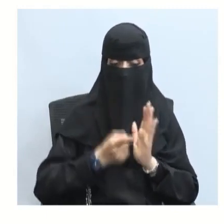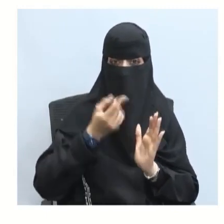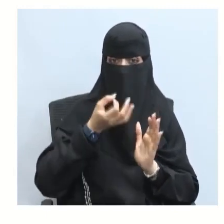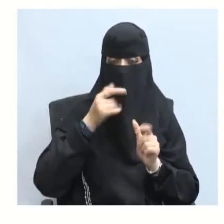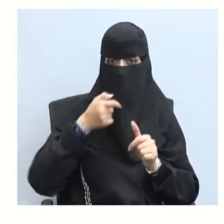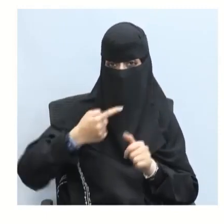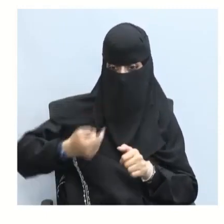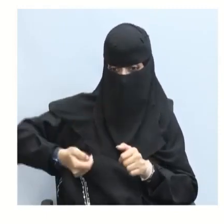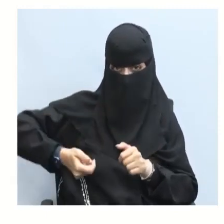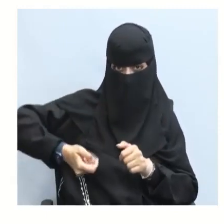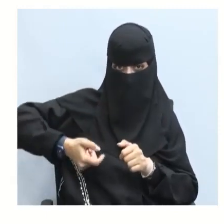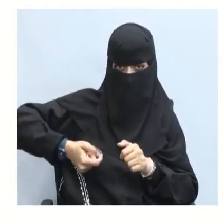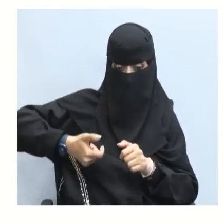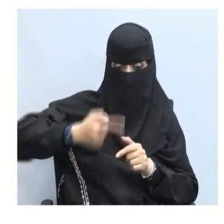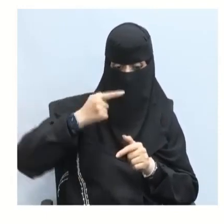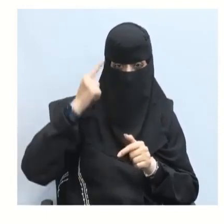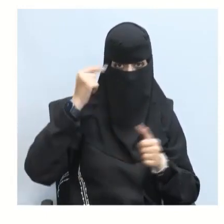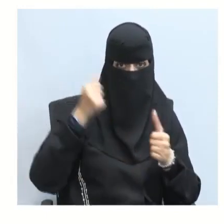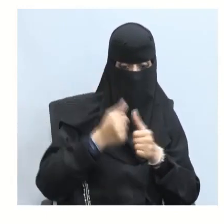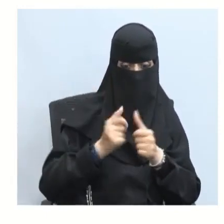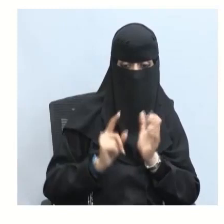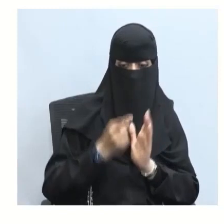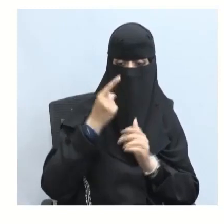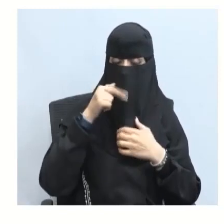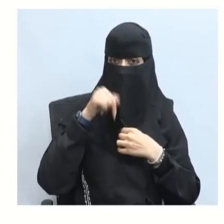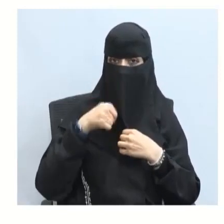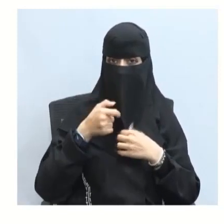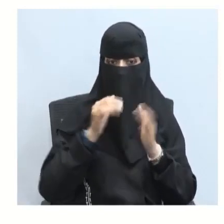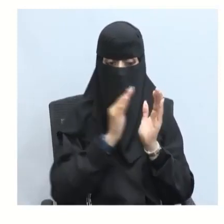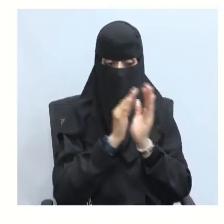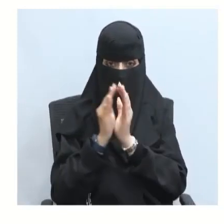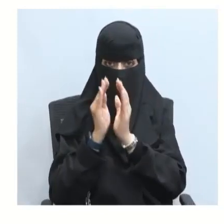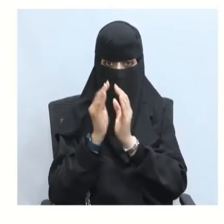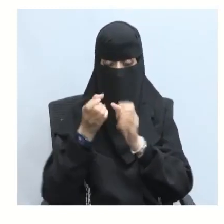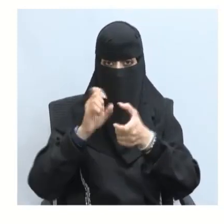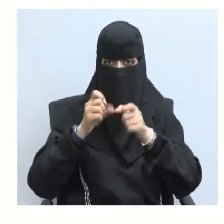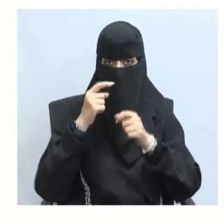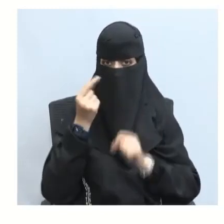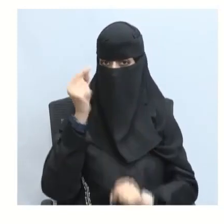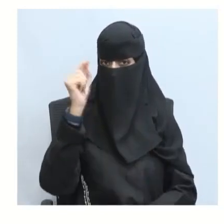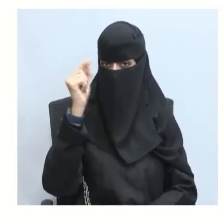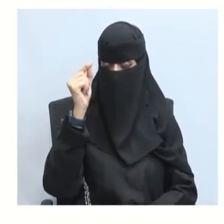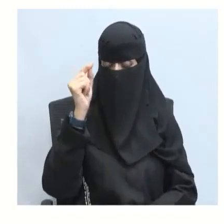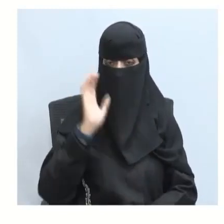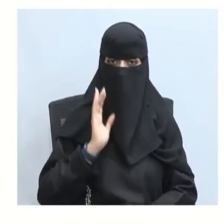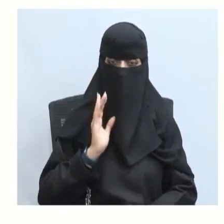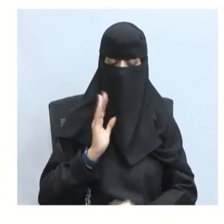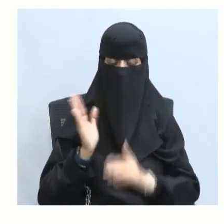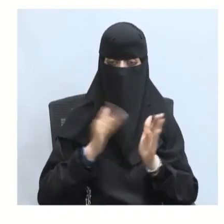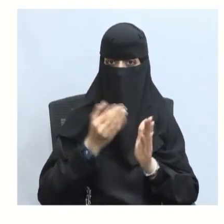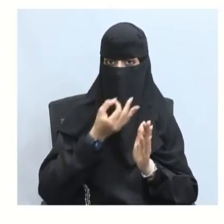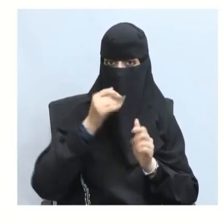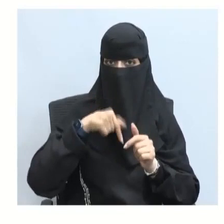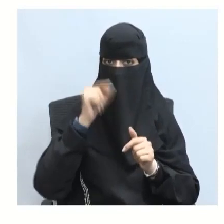تشبه اذا استرجع معلوماتك اولا قال ان الماده تتكون من ذرات احسنتم ايضا قال